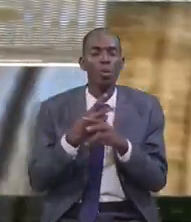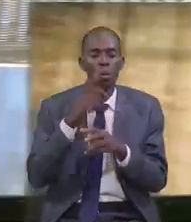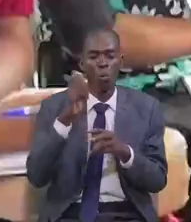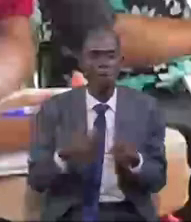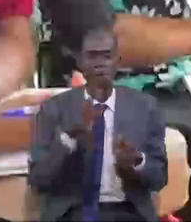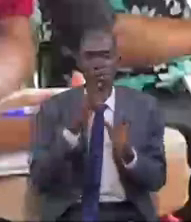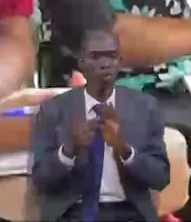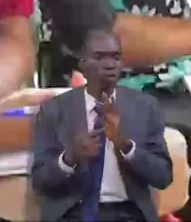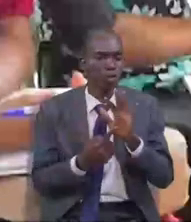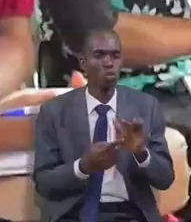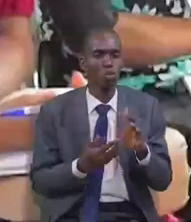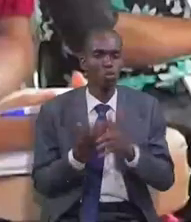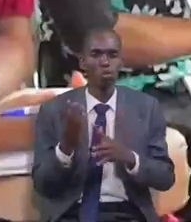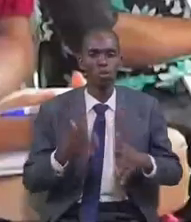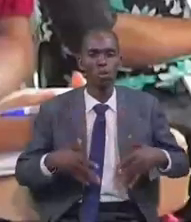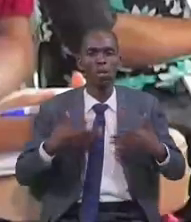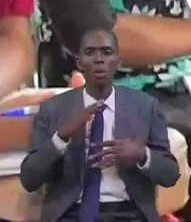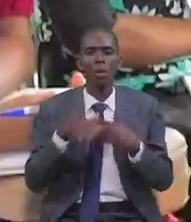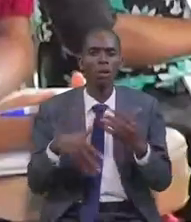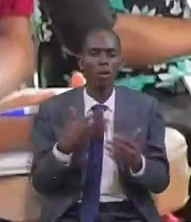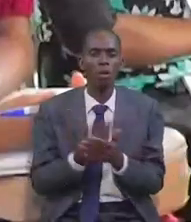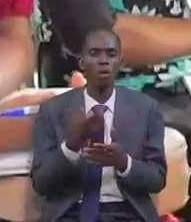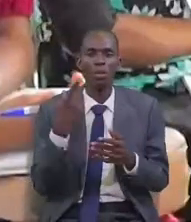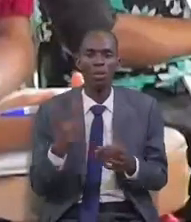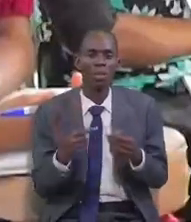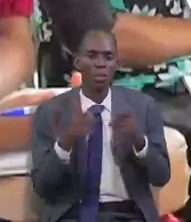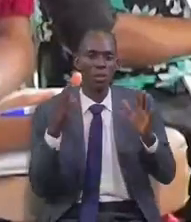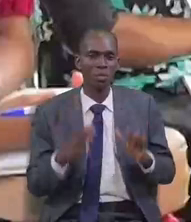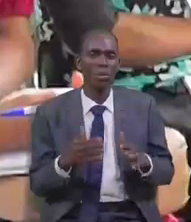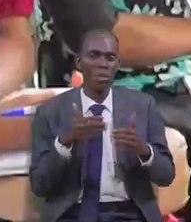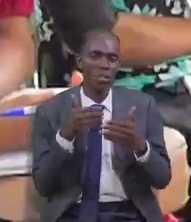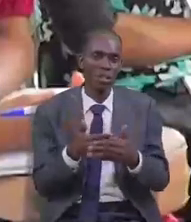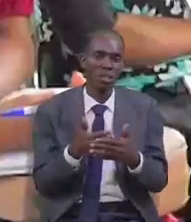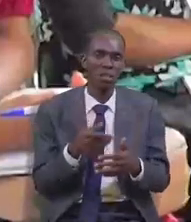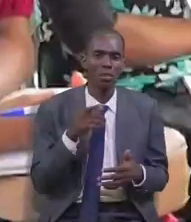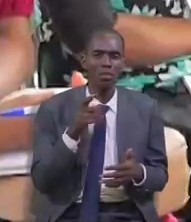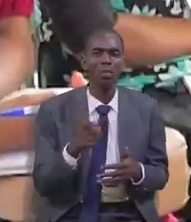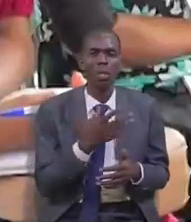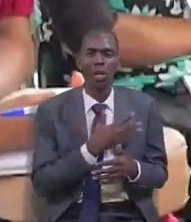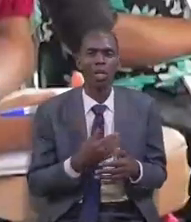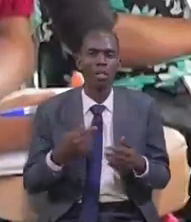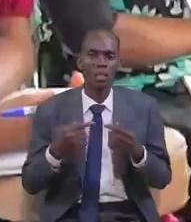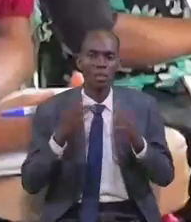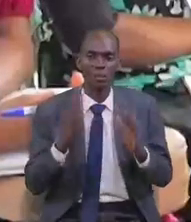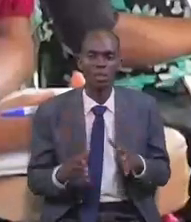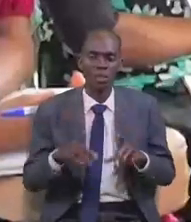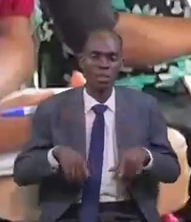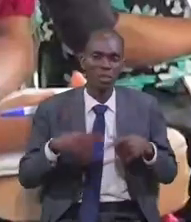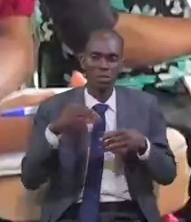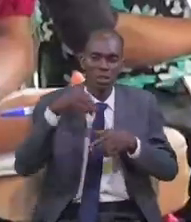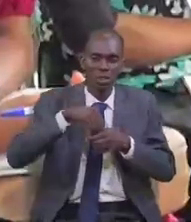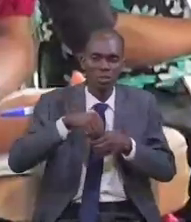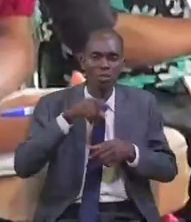les Philistins autour de toi, et tous les Philistins au-dedans de toi, il faut les vaincre d'abord. C'est